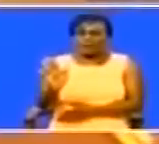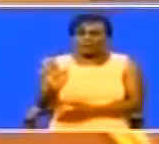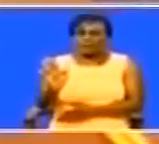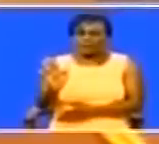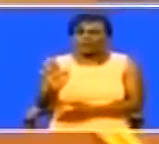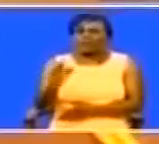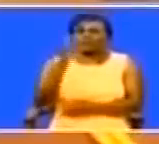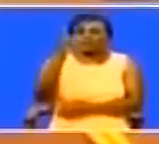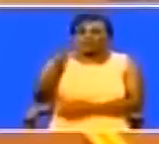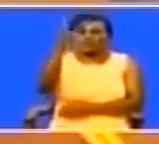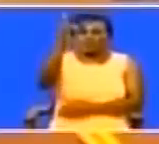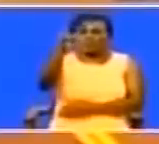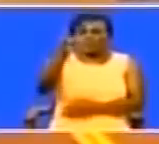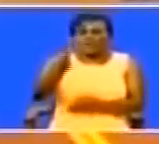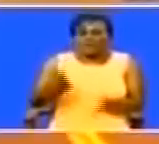kwa vizazi vijavyo